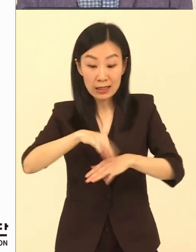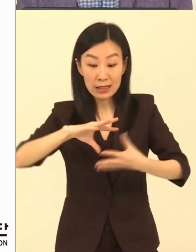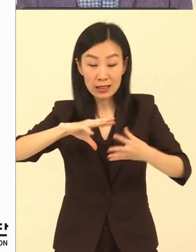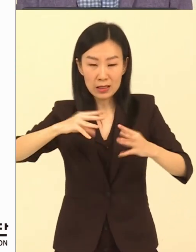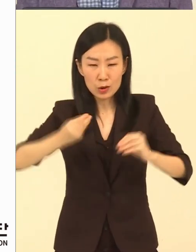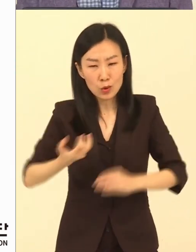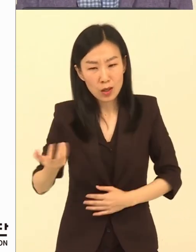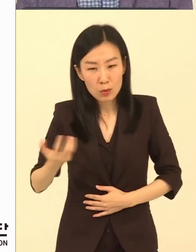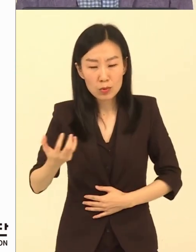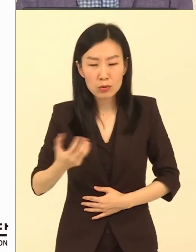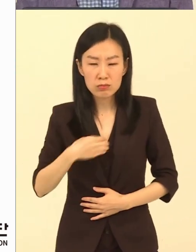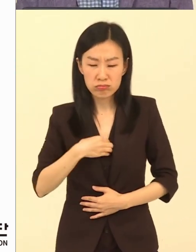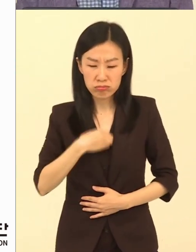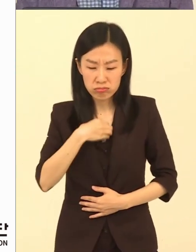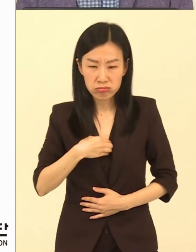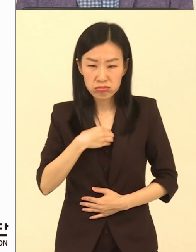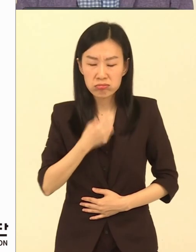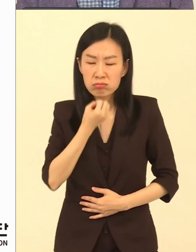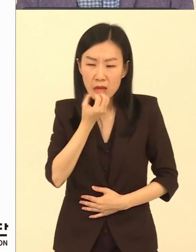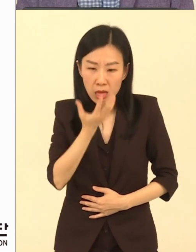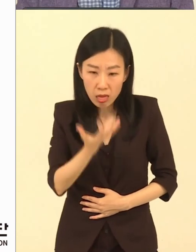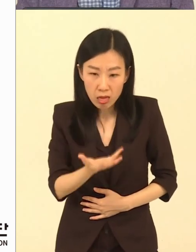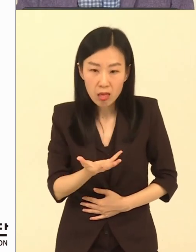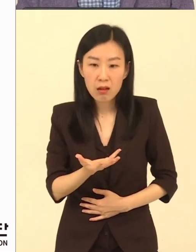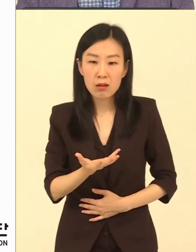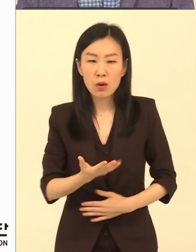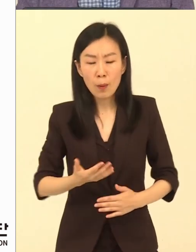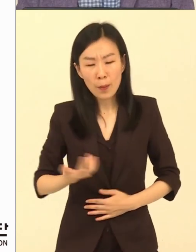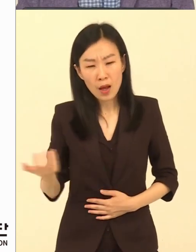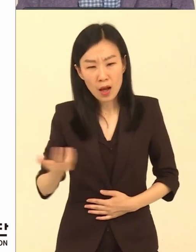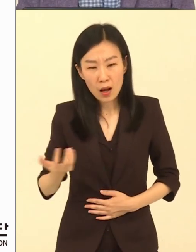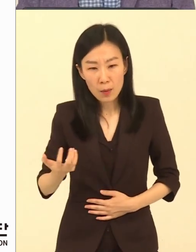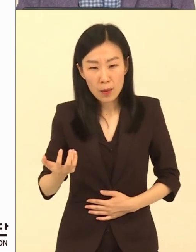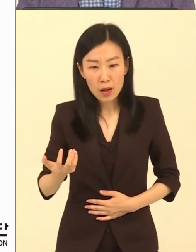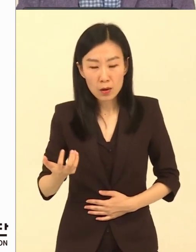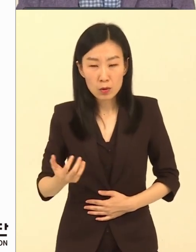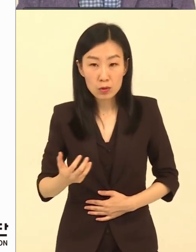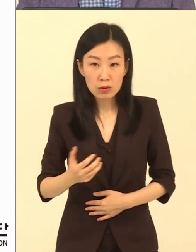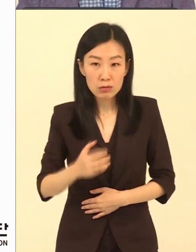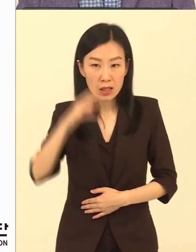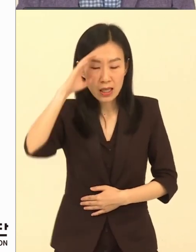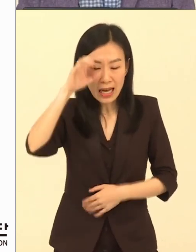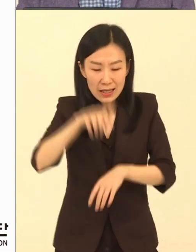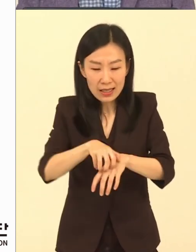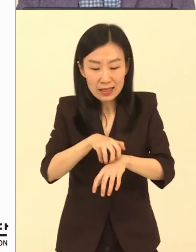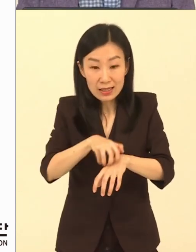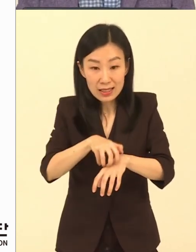구토, 복통, 백신 접종 후 알레르기 반응 등이 나타날 수가 있습니다.